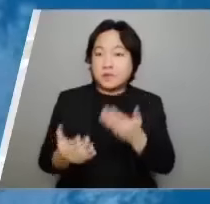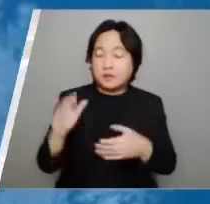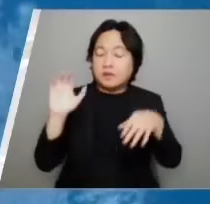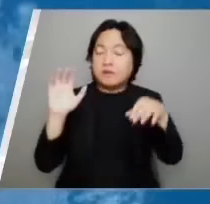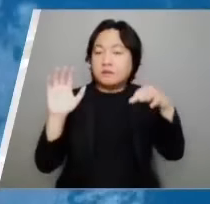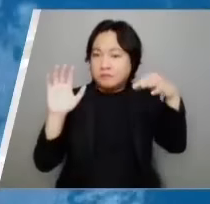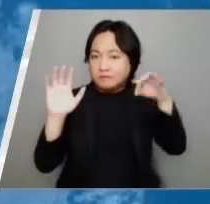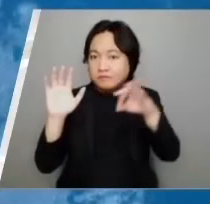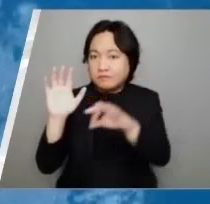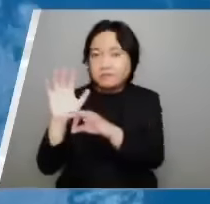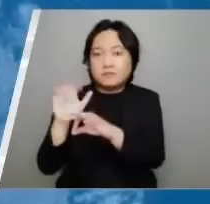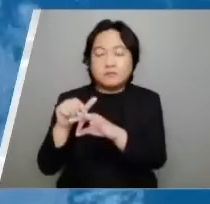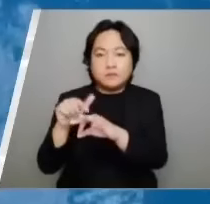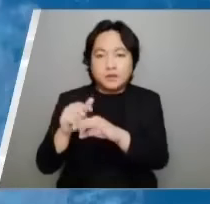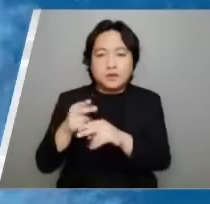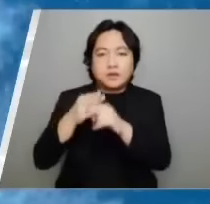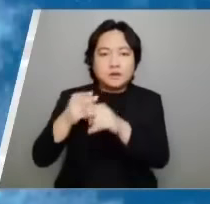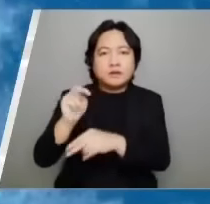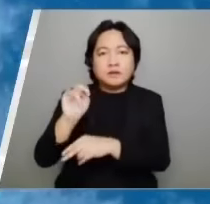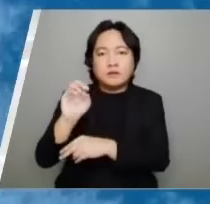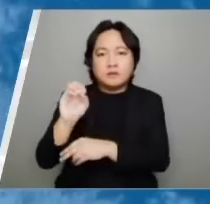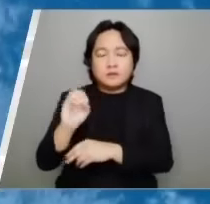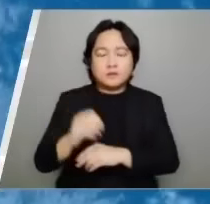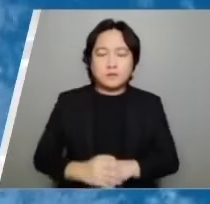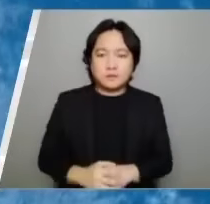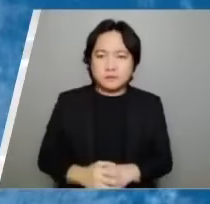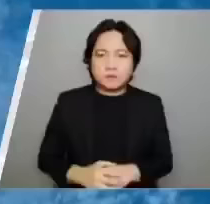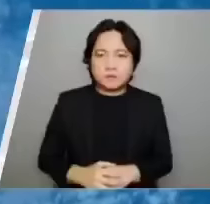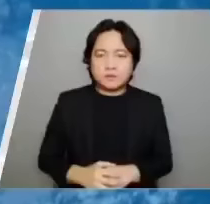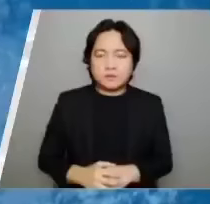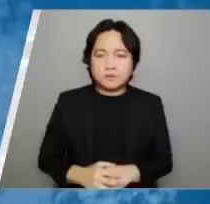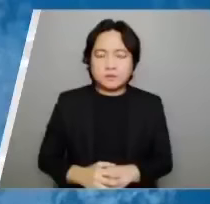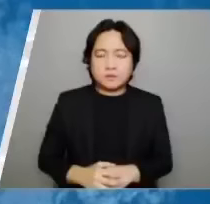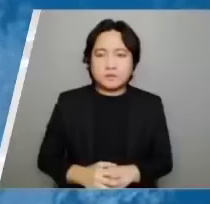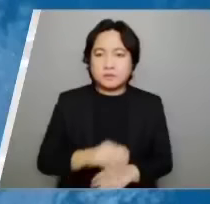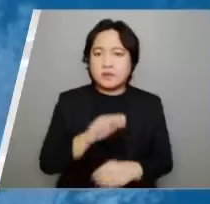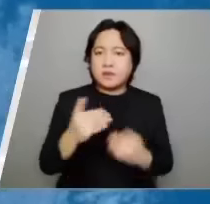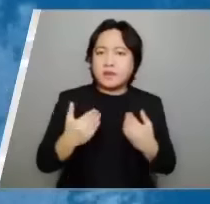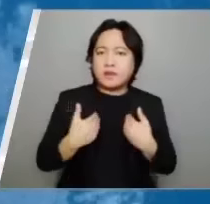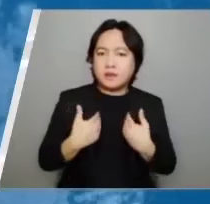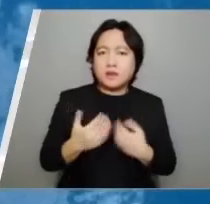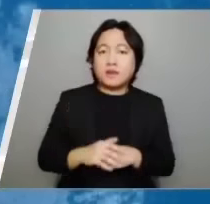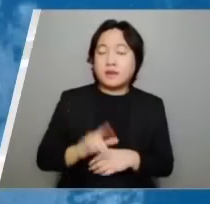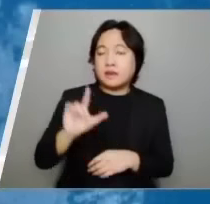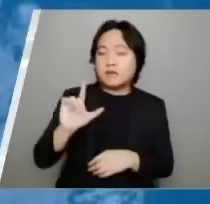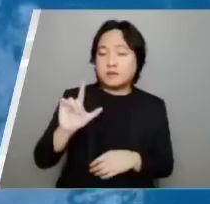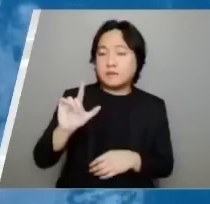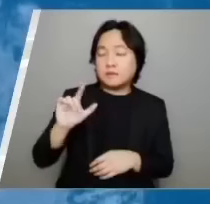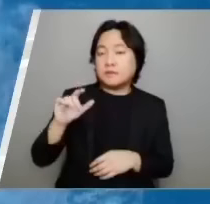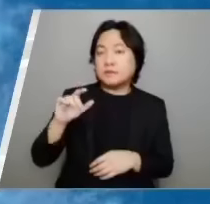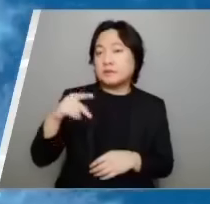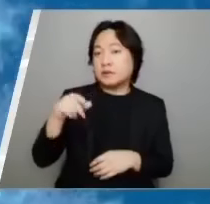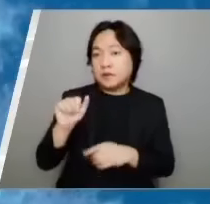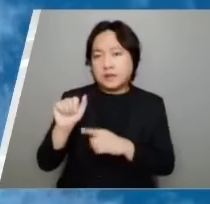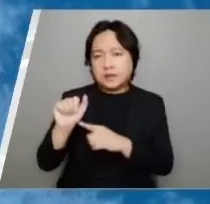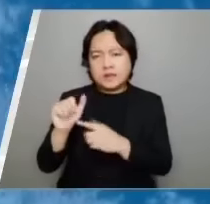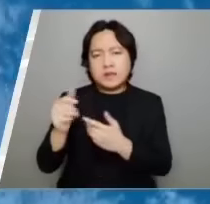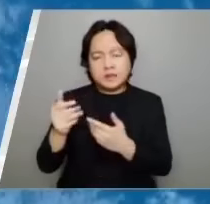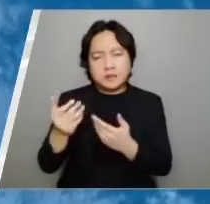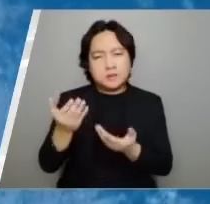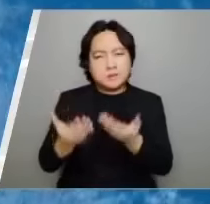Bagyong Leon. Bukod po dyan, may isa pang LPA na halos katabi lang nito pero sa ngayon, mababa ang chance ng